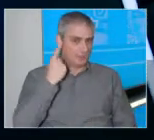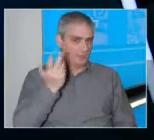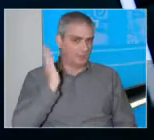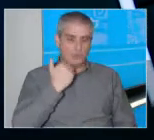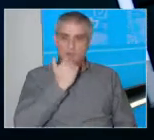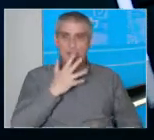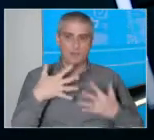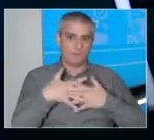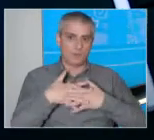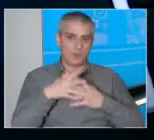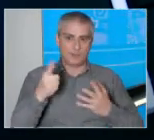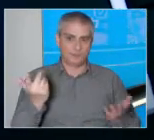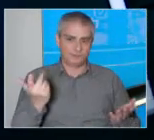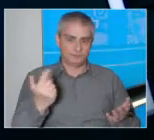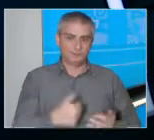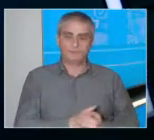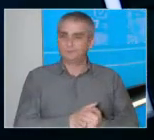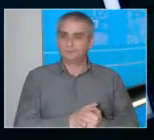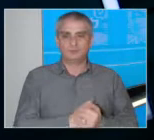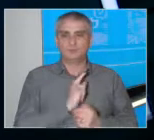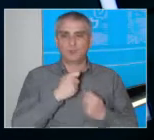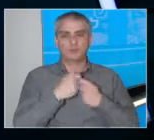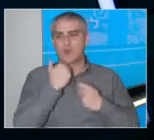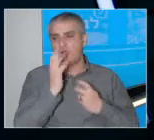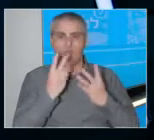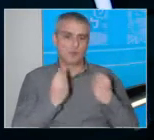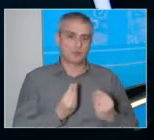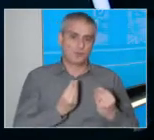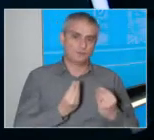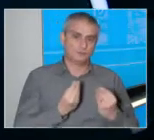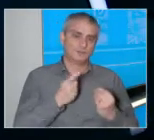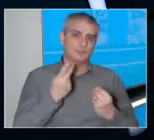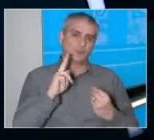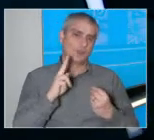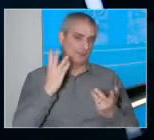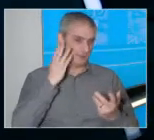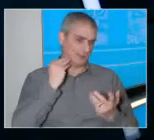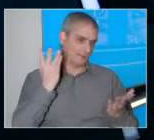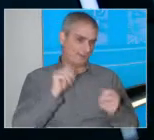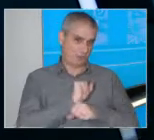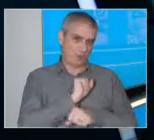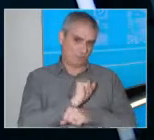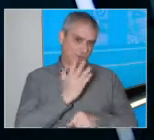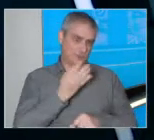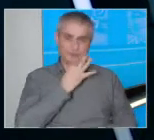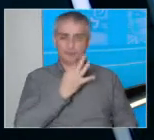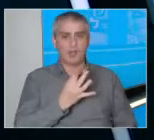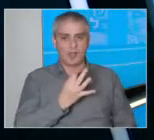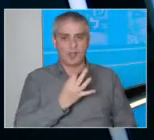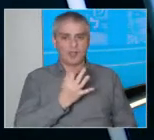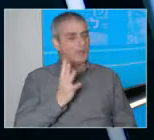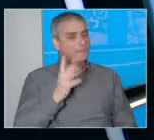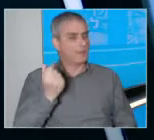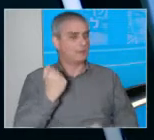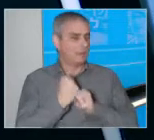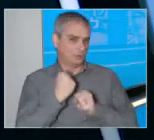מאוד בקואליציה הזאת. זה לא עניין של רע או טוב. זה יותר כיף באופוזיציה. השאלה, מה